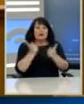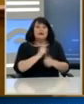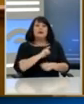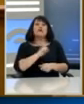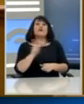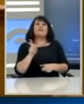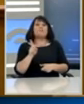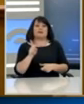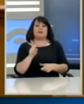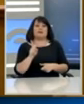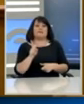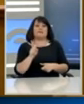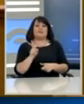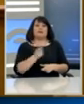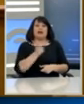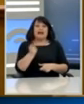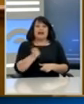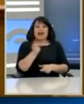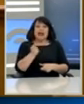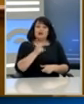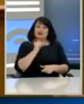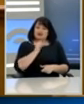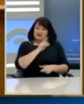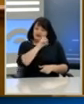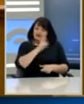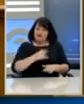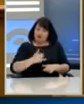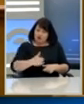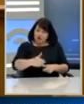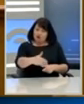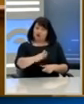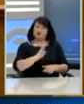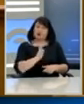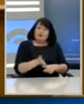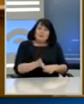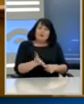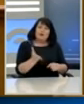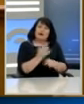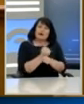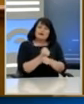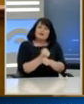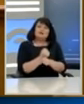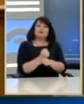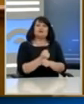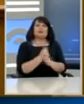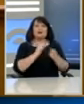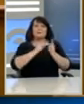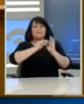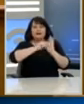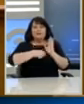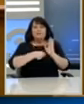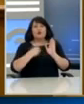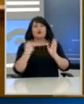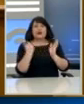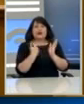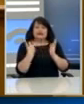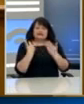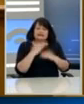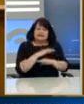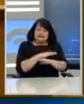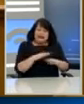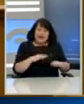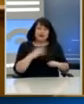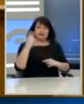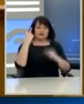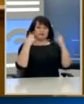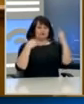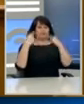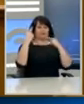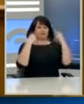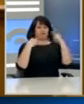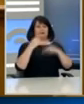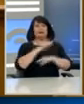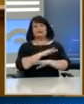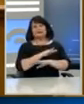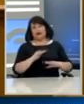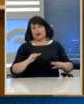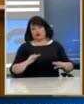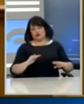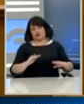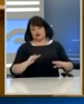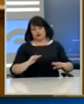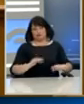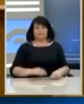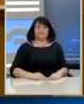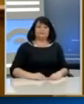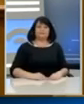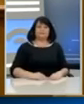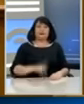να πετύχουμε το χρέος να γίνει βιώσιμο, να διεκδικήσουμε τον τερματισμό των μνημονίων και της Επιτροπίας. Και σε αυτήν την